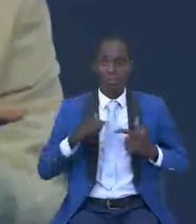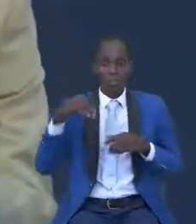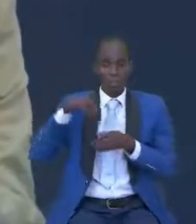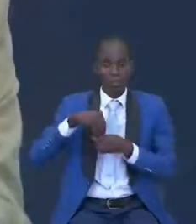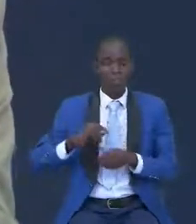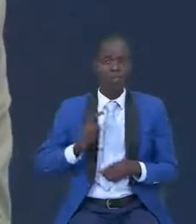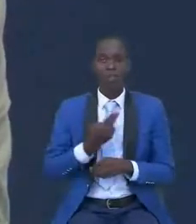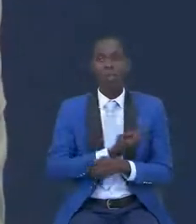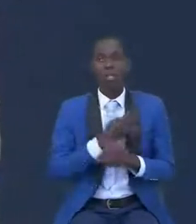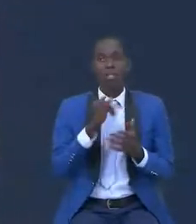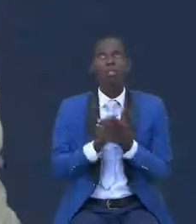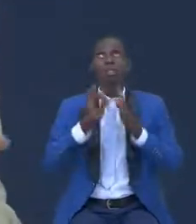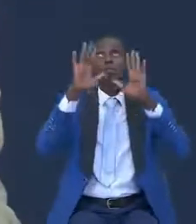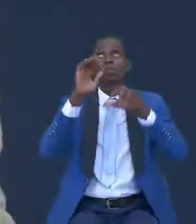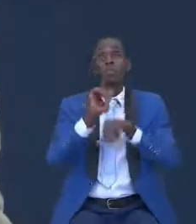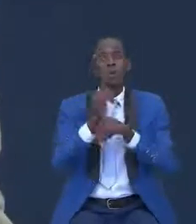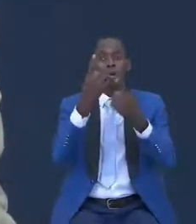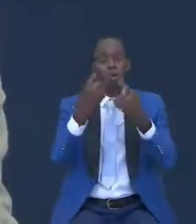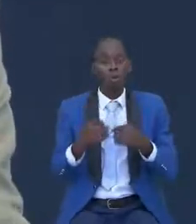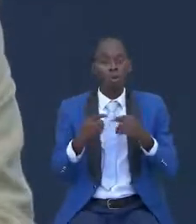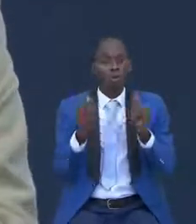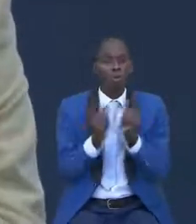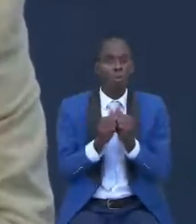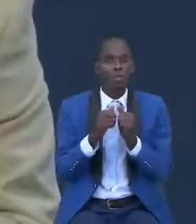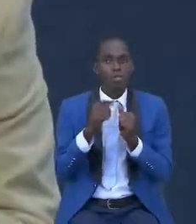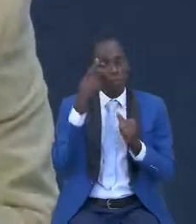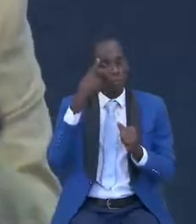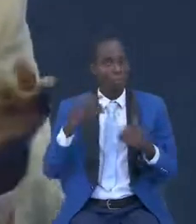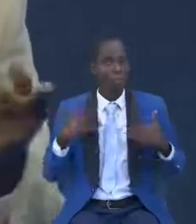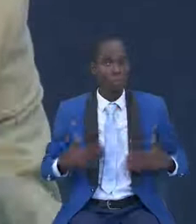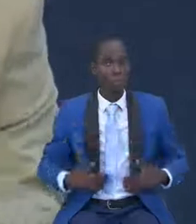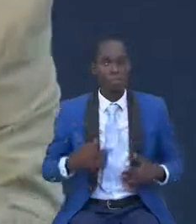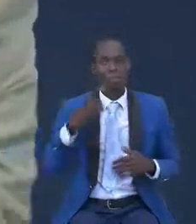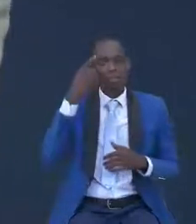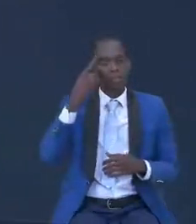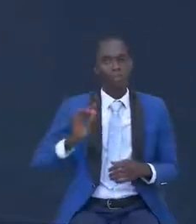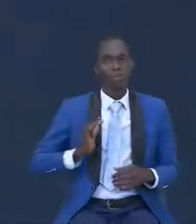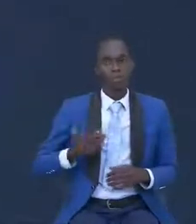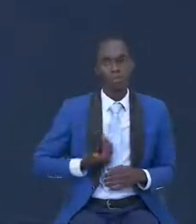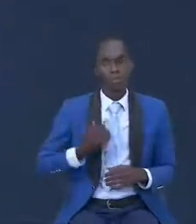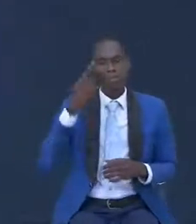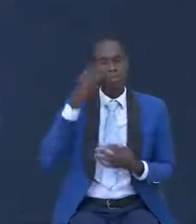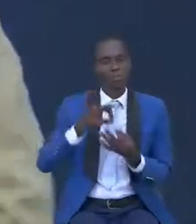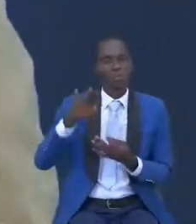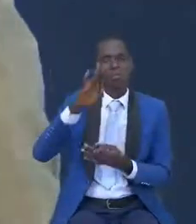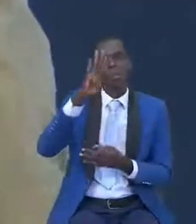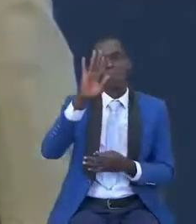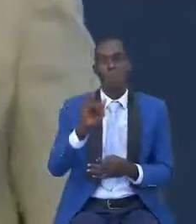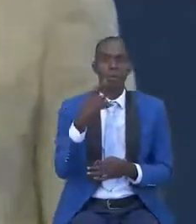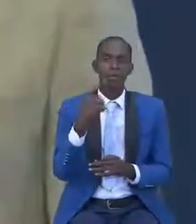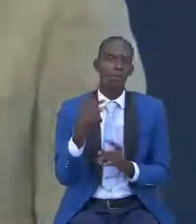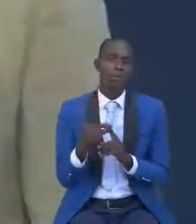Seigneur résidente en nous, ce miracle vient pour le corps, pour l'âme,